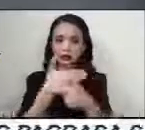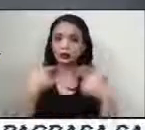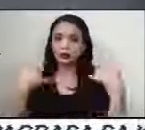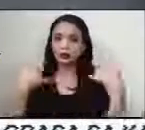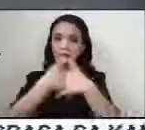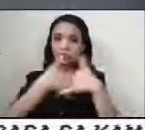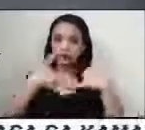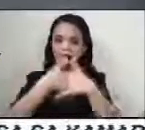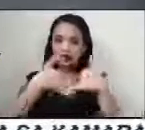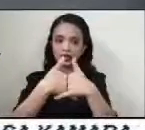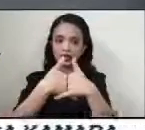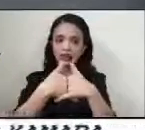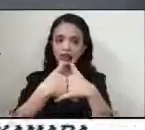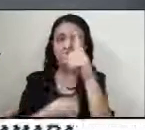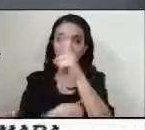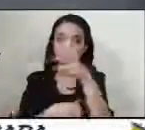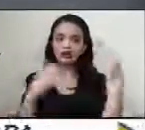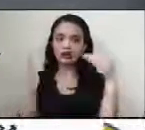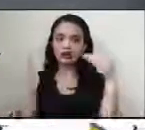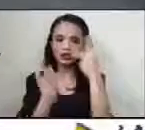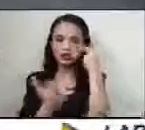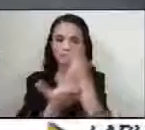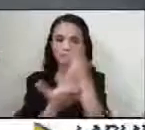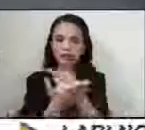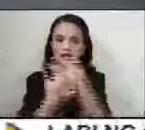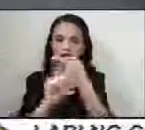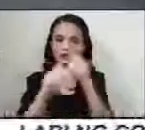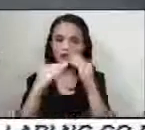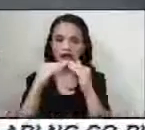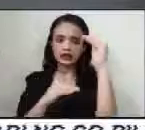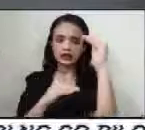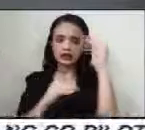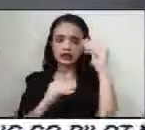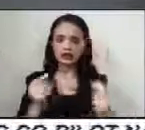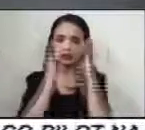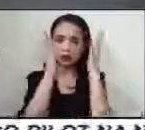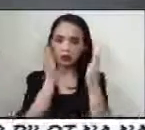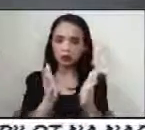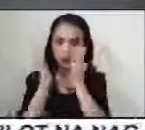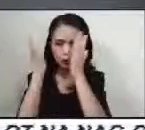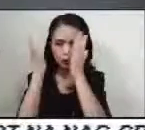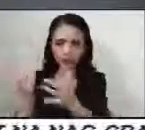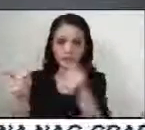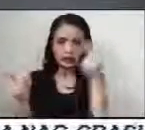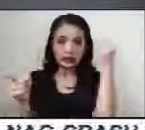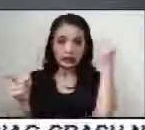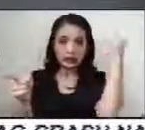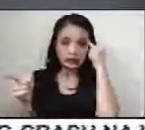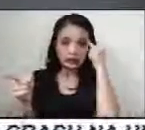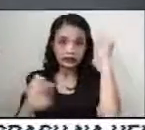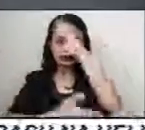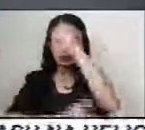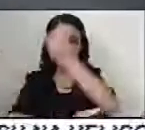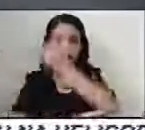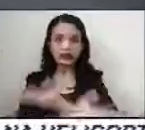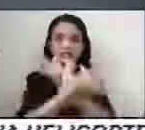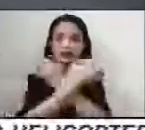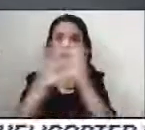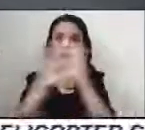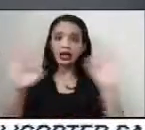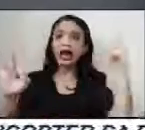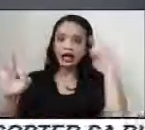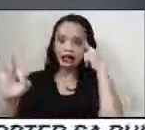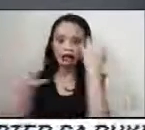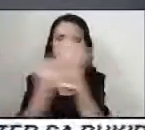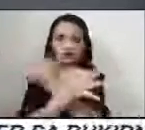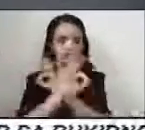an hour a day na buhato na. Other than that, dili na ka pwede mo touch sa phone. And then, within that